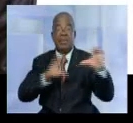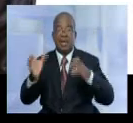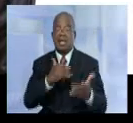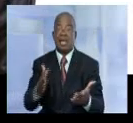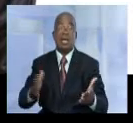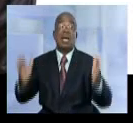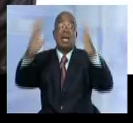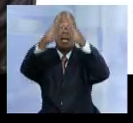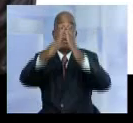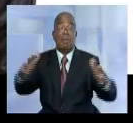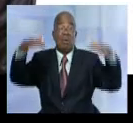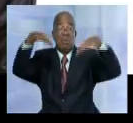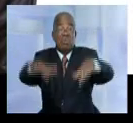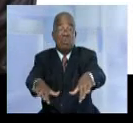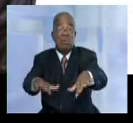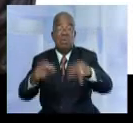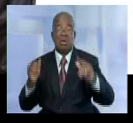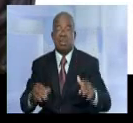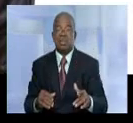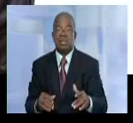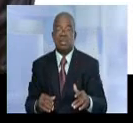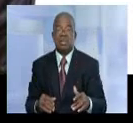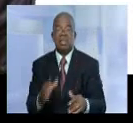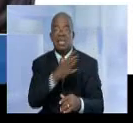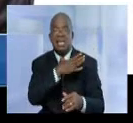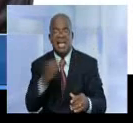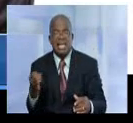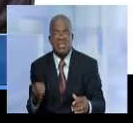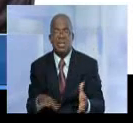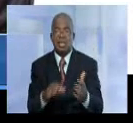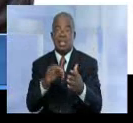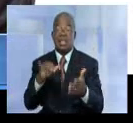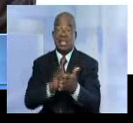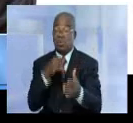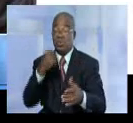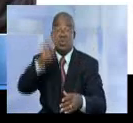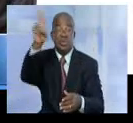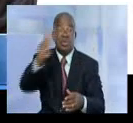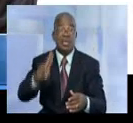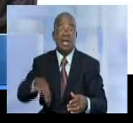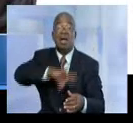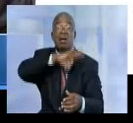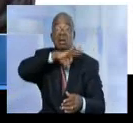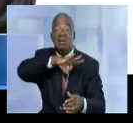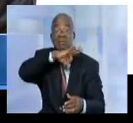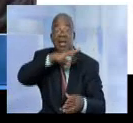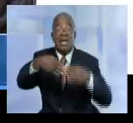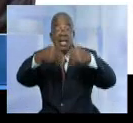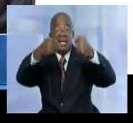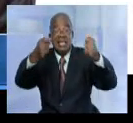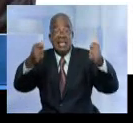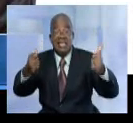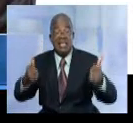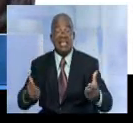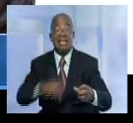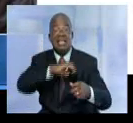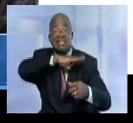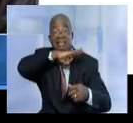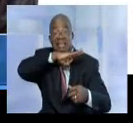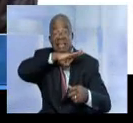de l'ouvrage, c'est que est-ce que les matériaux qui ont été utilisés, notamment le sable, le gravier,